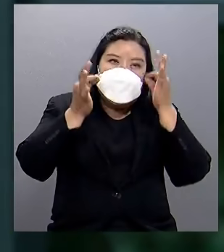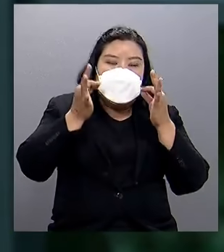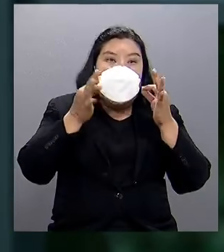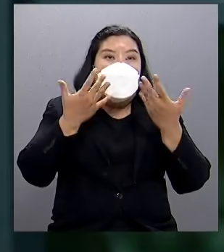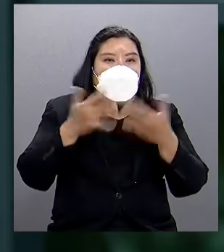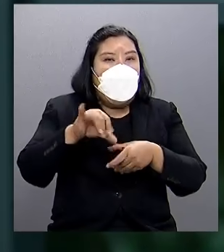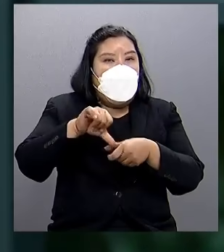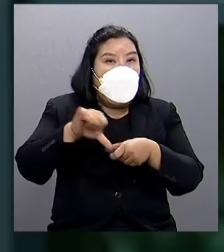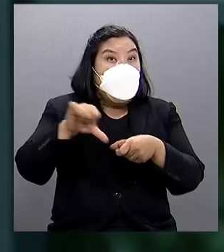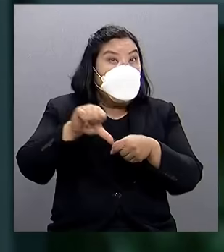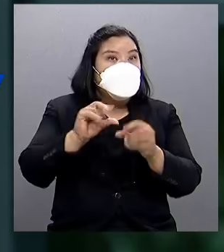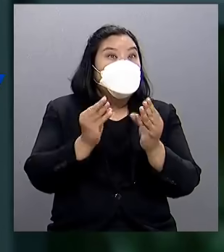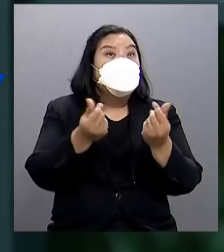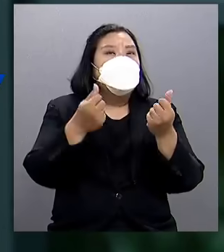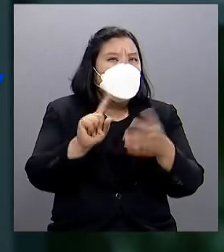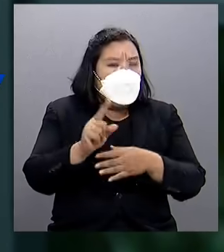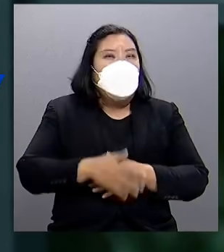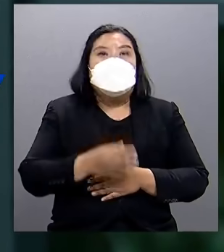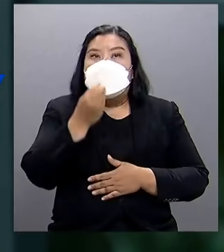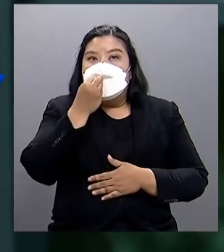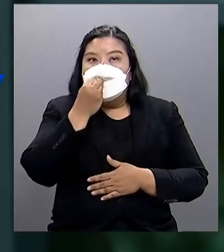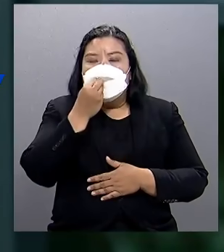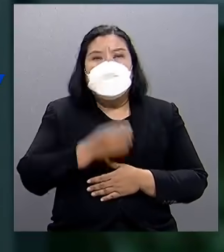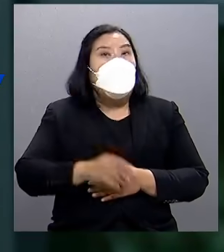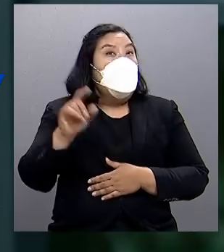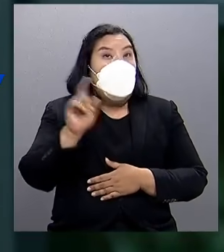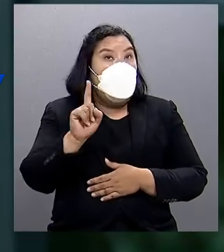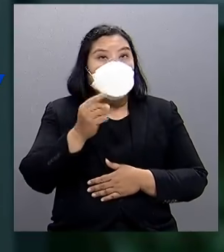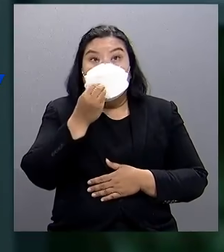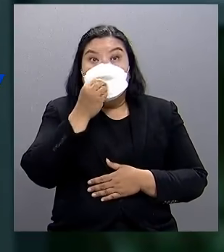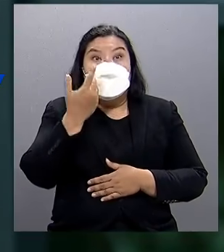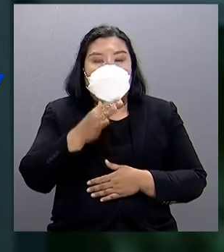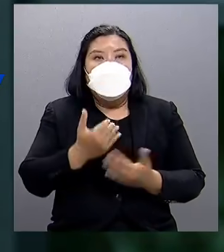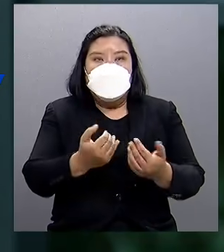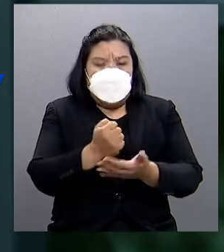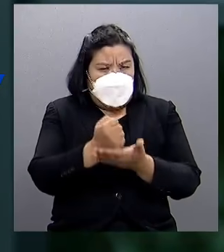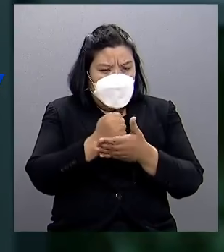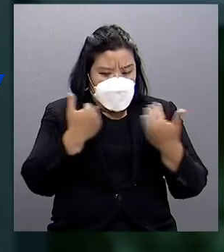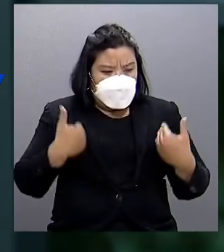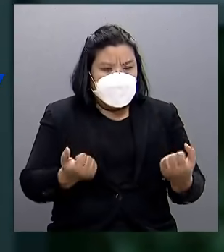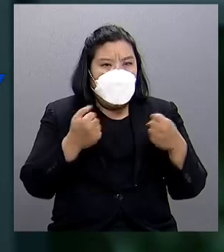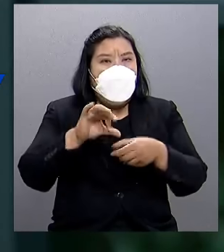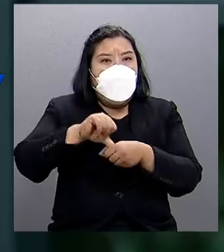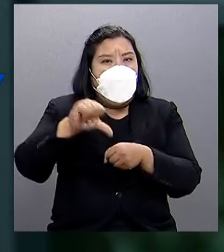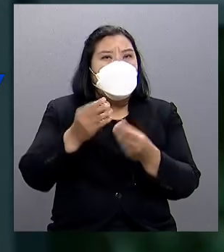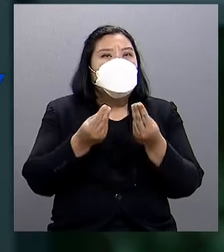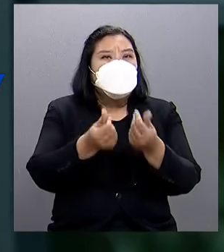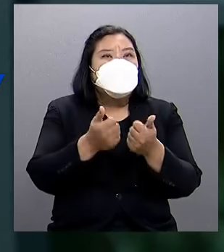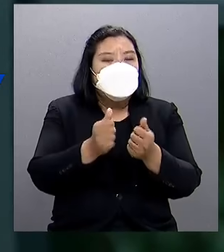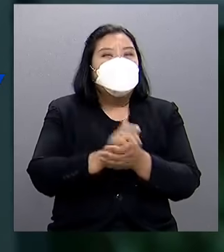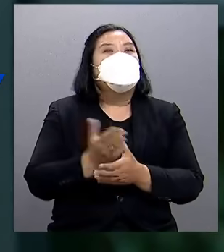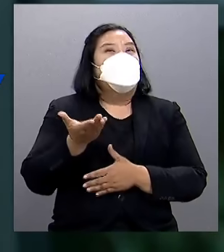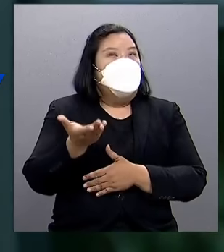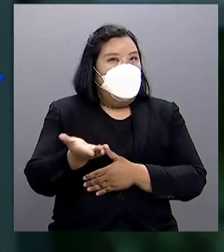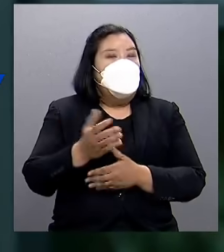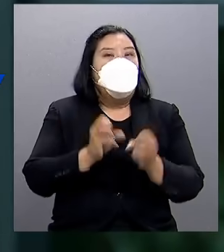ที่ช่วยเพิ่มระบบเผาผลาญในร่างกายของเราค่ะร่วมพูดคุยกับผู้ช่วยศาสตราจารย์ดร.เอกราชบำรุงพืชอาจารย์ประจำวิทยา